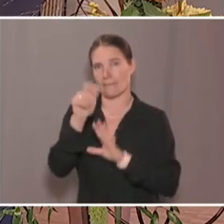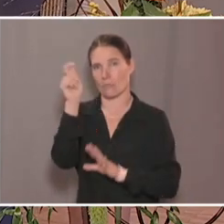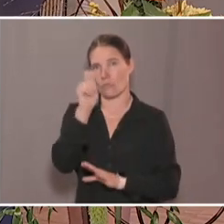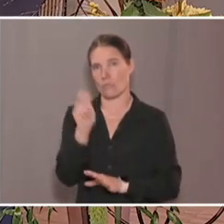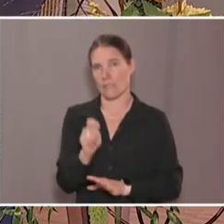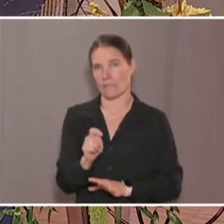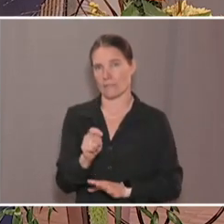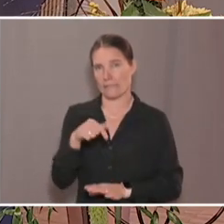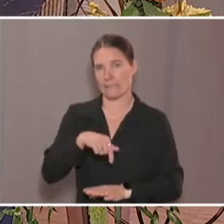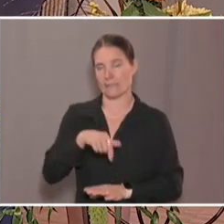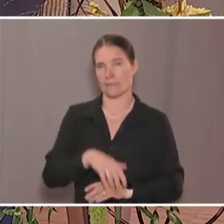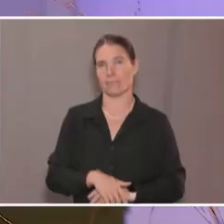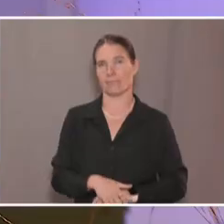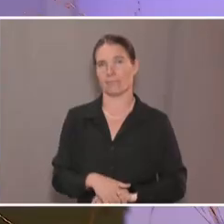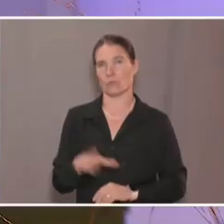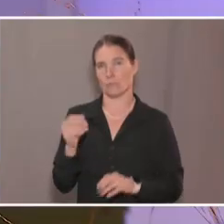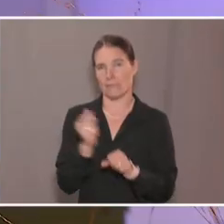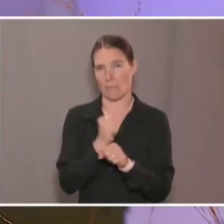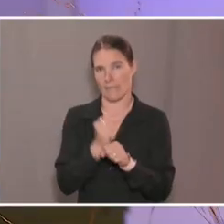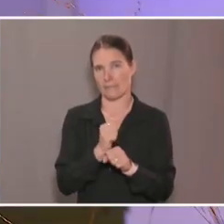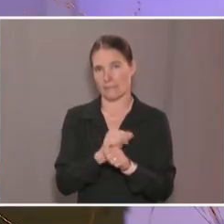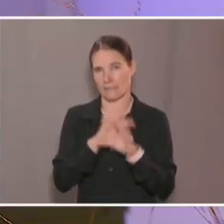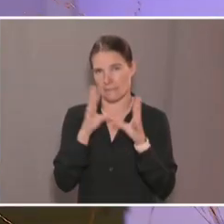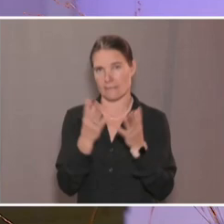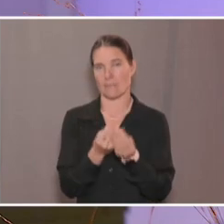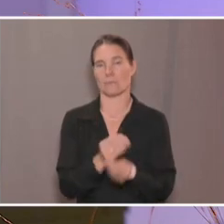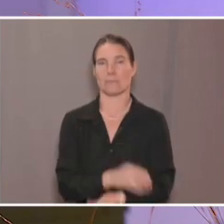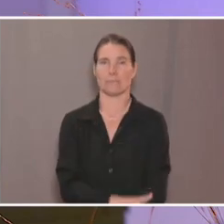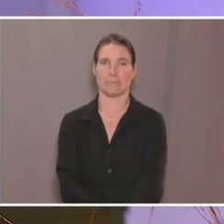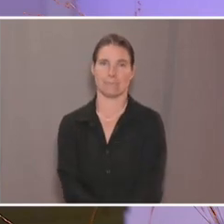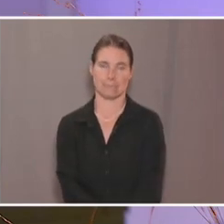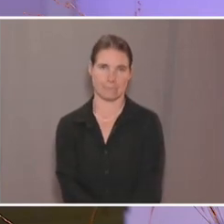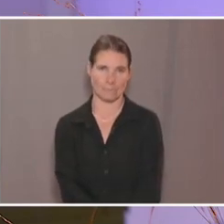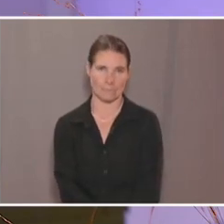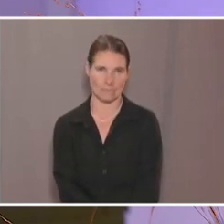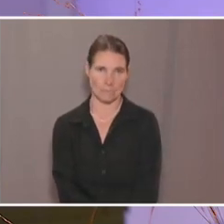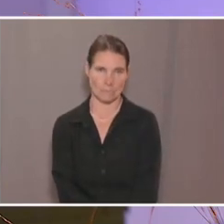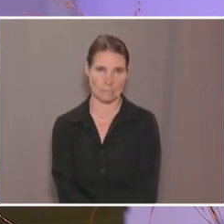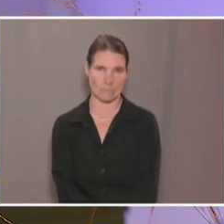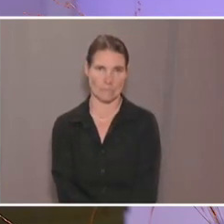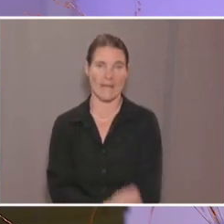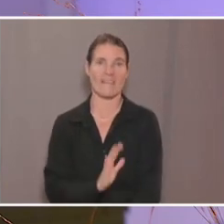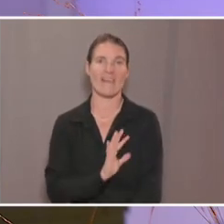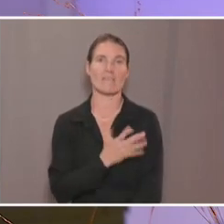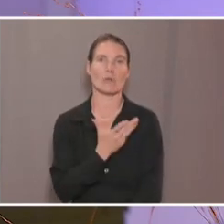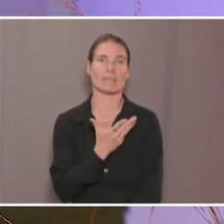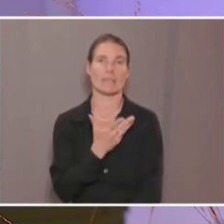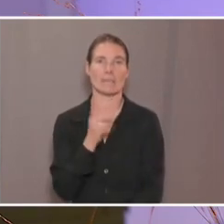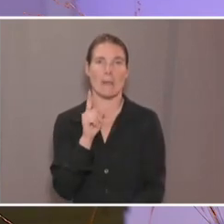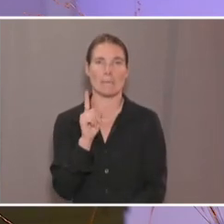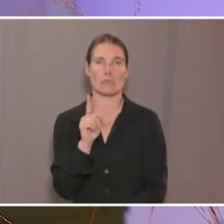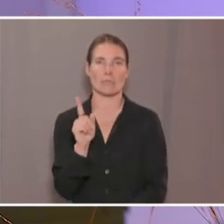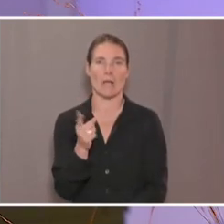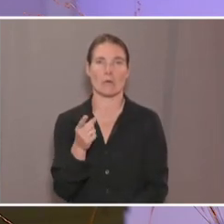Studierende, Forschende und Mitarbeitende umfasst. Eins ihrer Erfolgsrezepte ist sicherlich auch